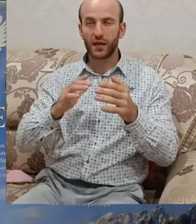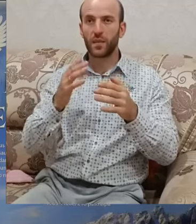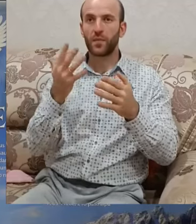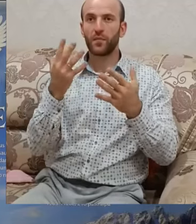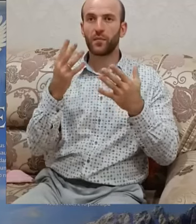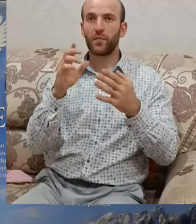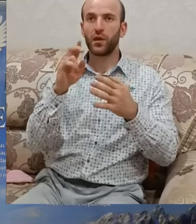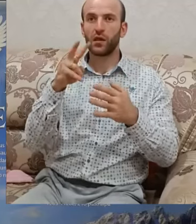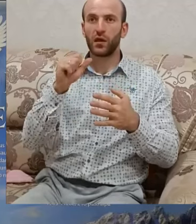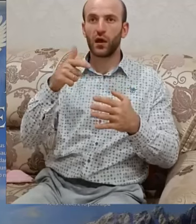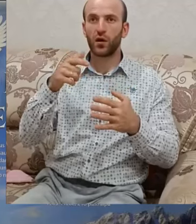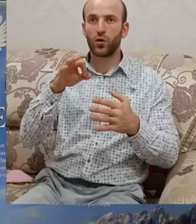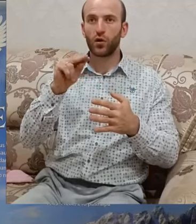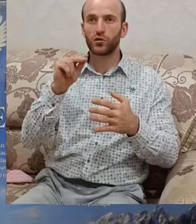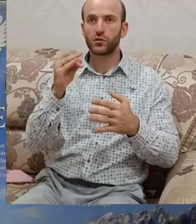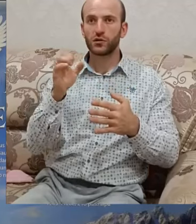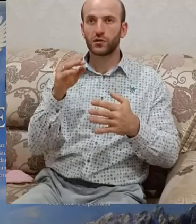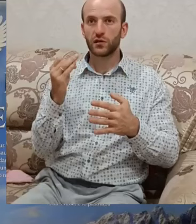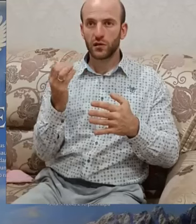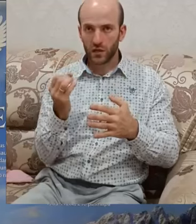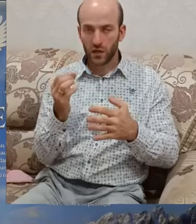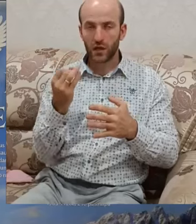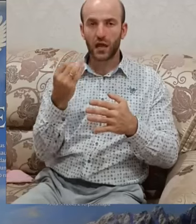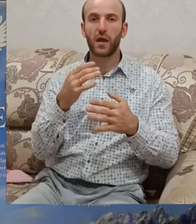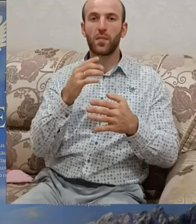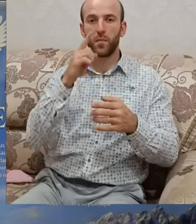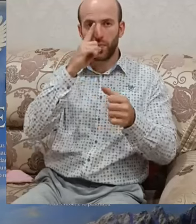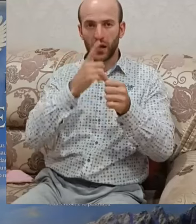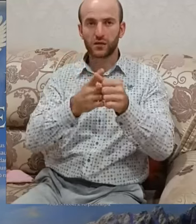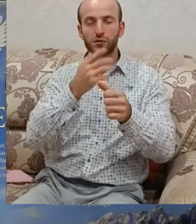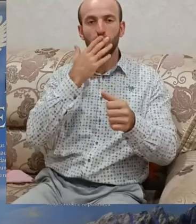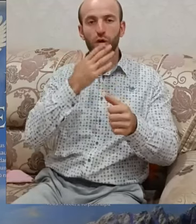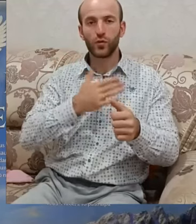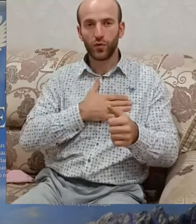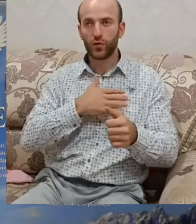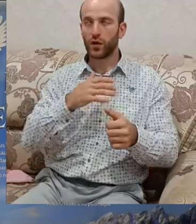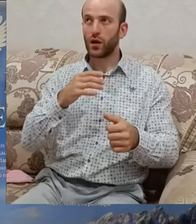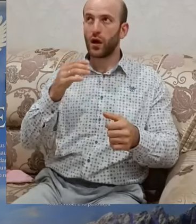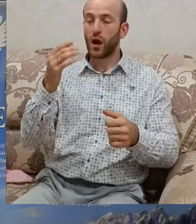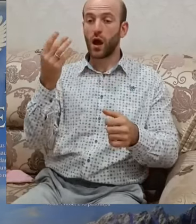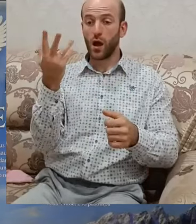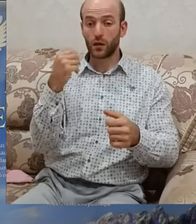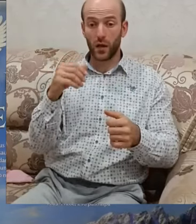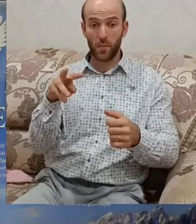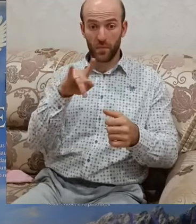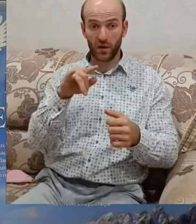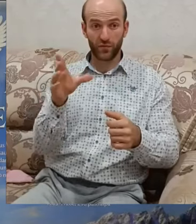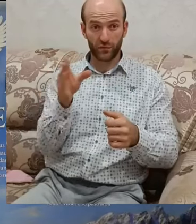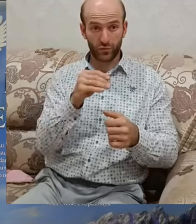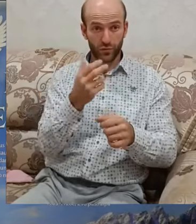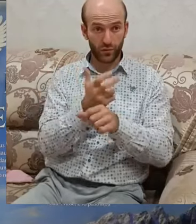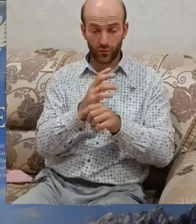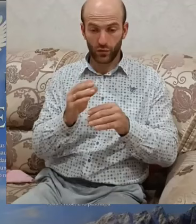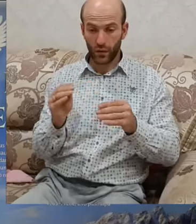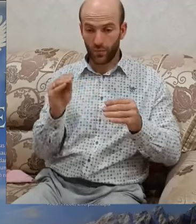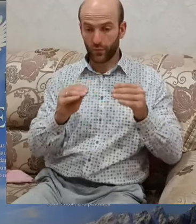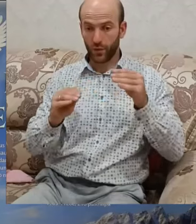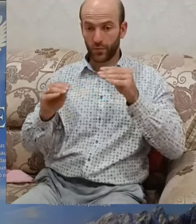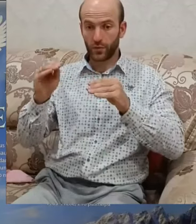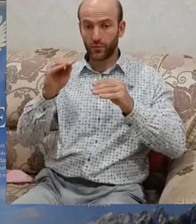бролишка герума, братскую любовь. Мясты виси попильдеме, мы все это дополнили, кол туреяме